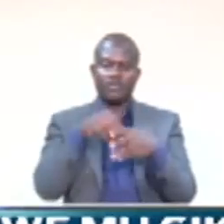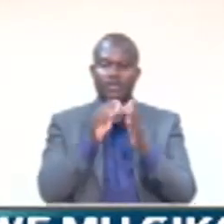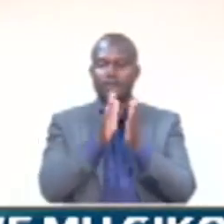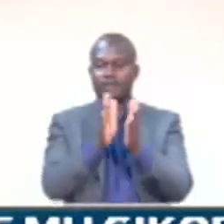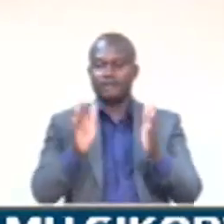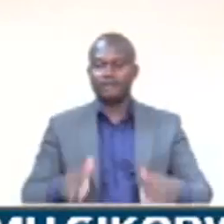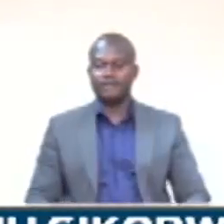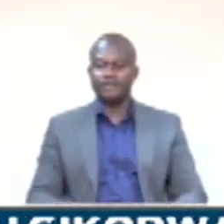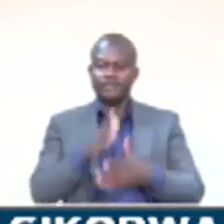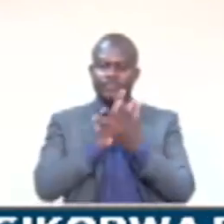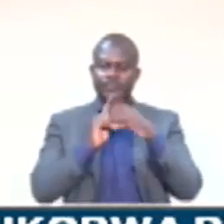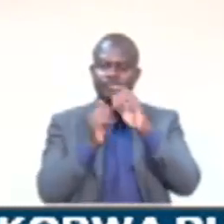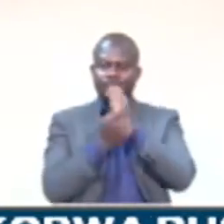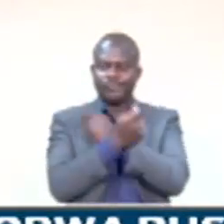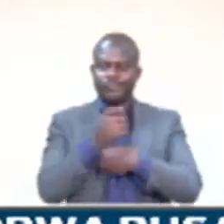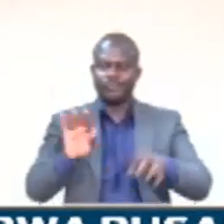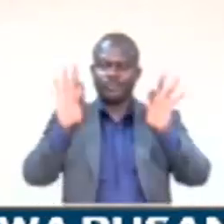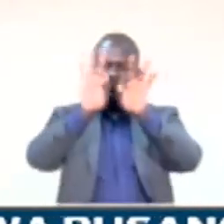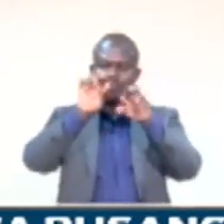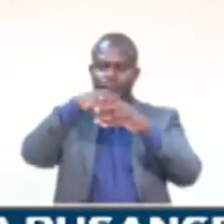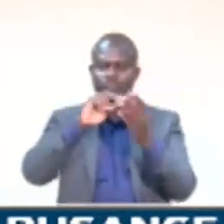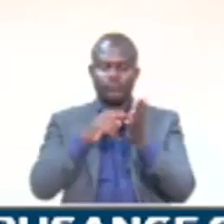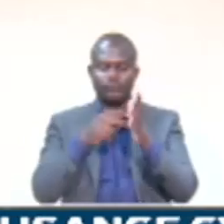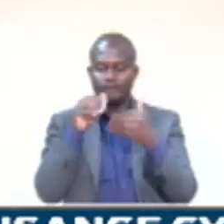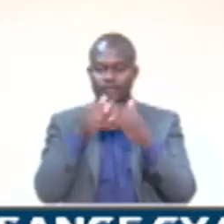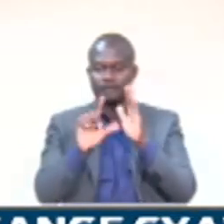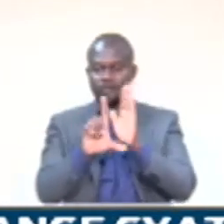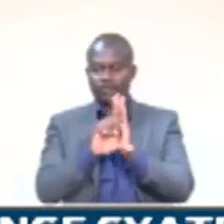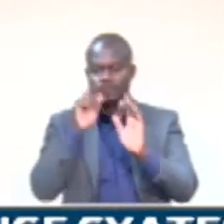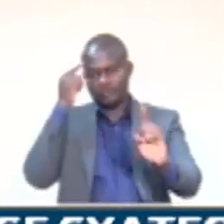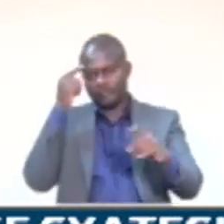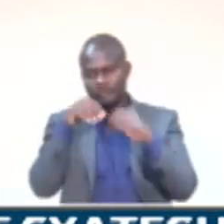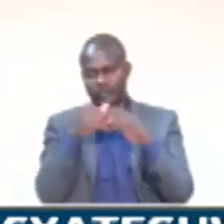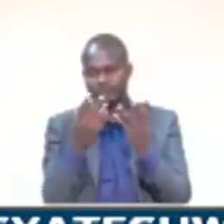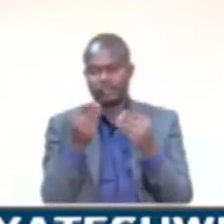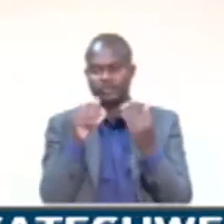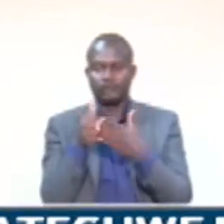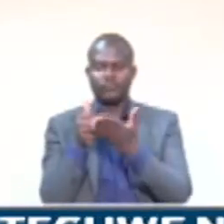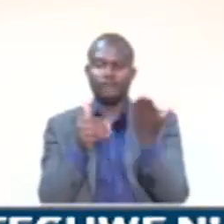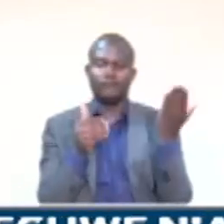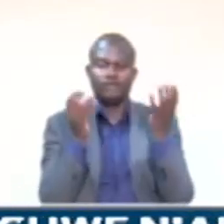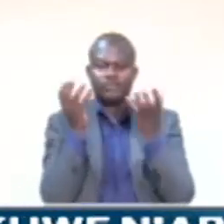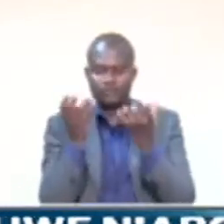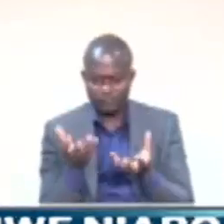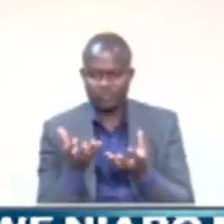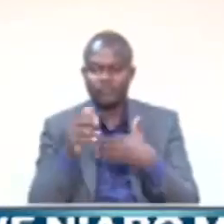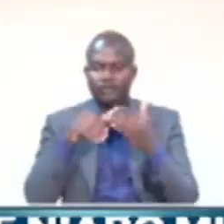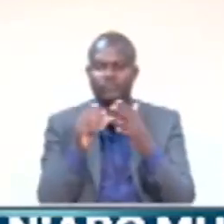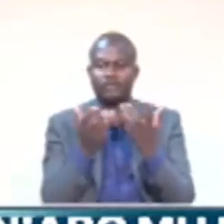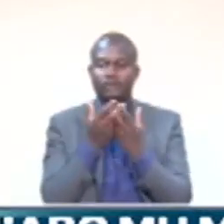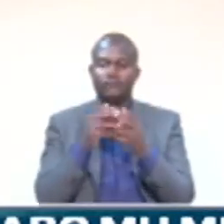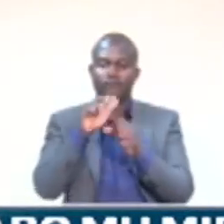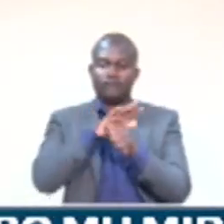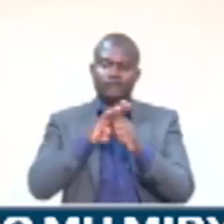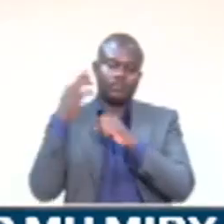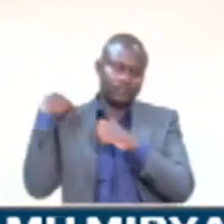rusange. Zimwe mu mpinduka z'ingenzi zikubiye muri umushinga w'itegeko zigamije koroshya umutwaro ujyana no kuzuza